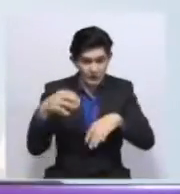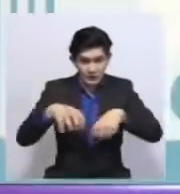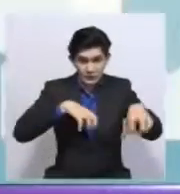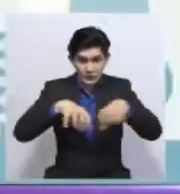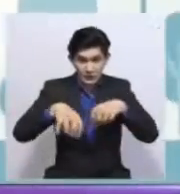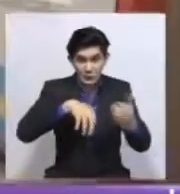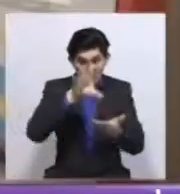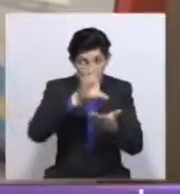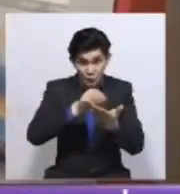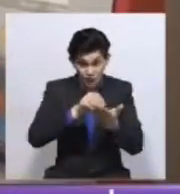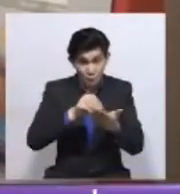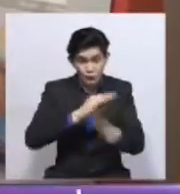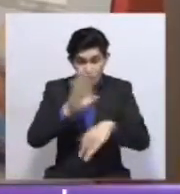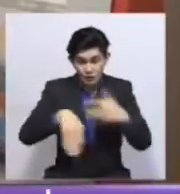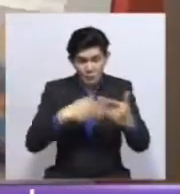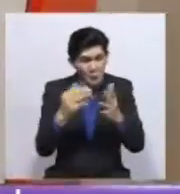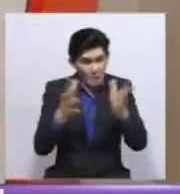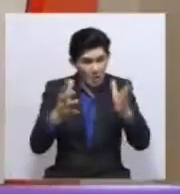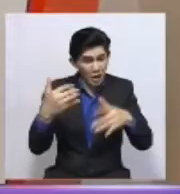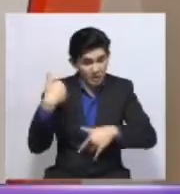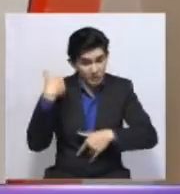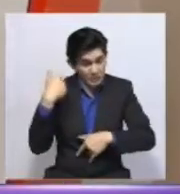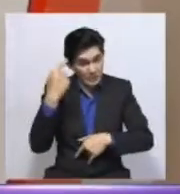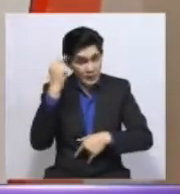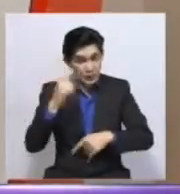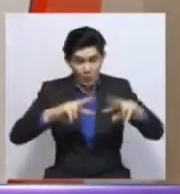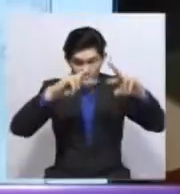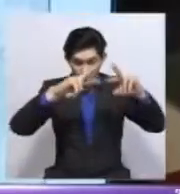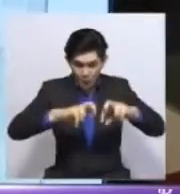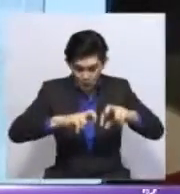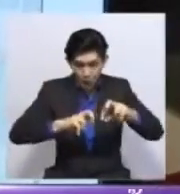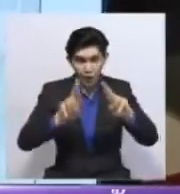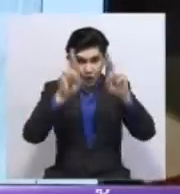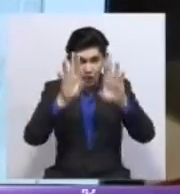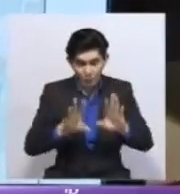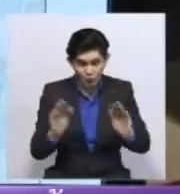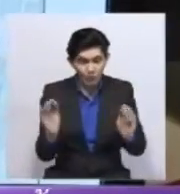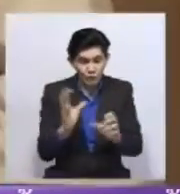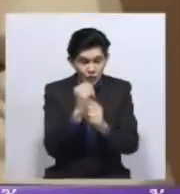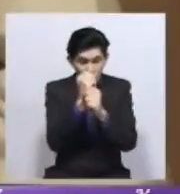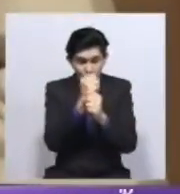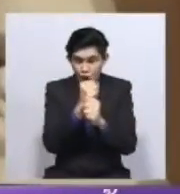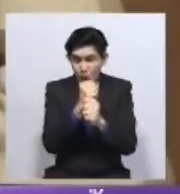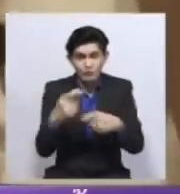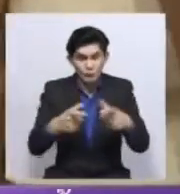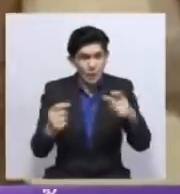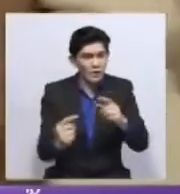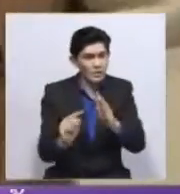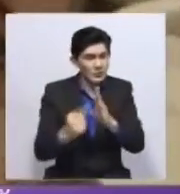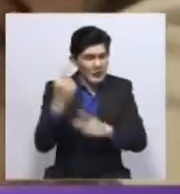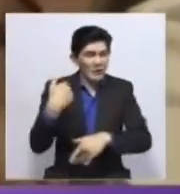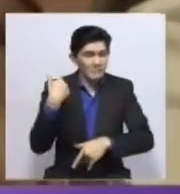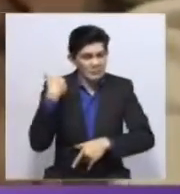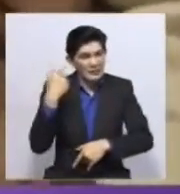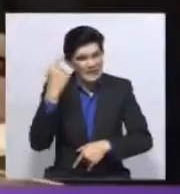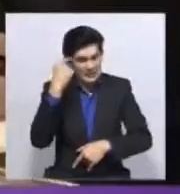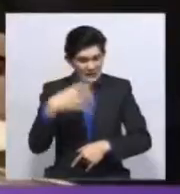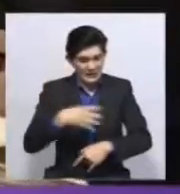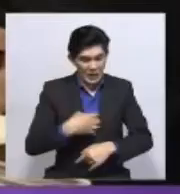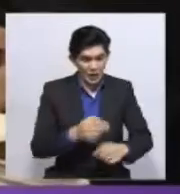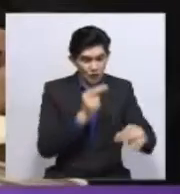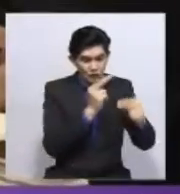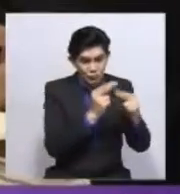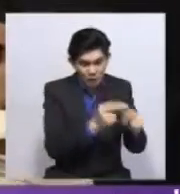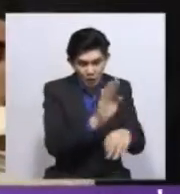หารจัดการข้อมูลที่มีอยู่เป็นจำนวนมากทำการวิเคราะห์ผ่านระบบประมวลผลขนาดใหญ่ให้ตรงกับความต้องการในแต่ละด้